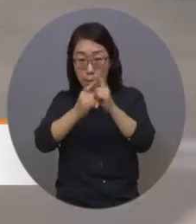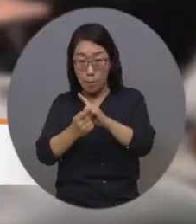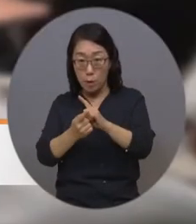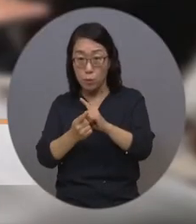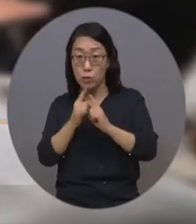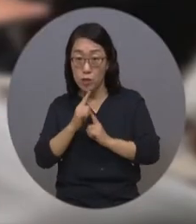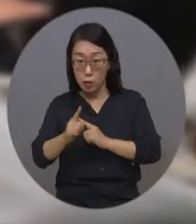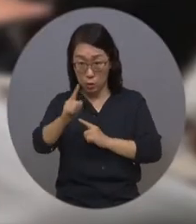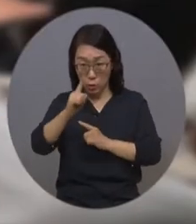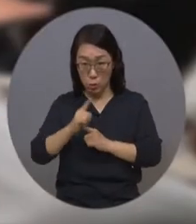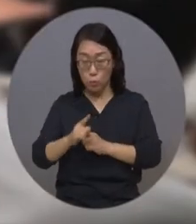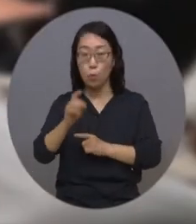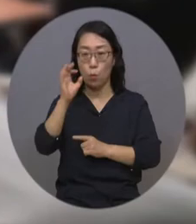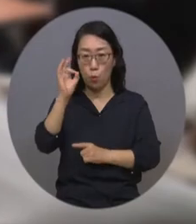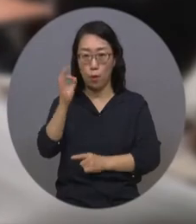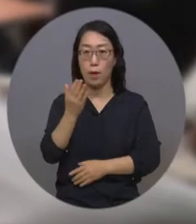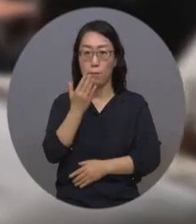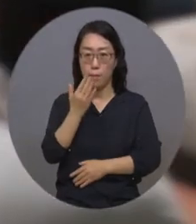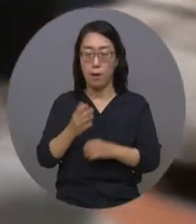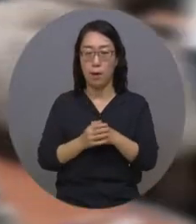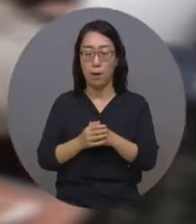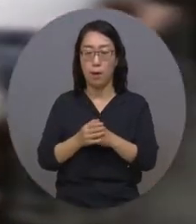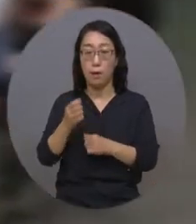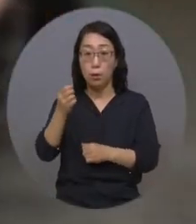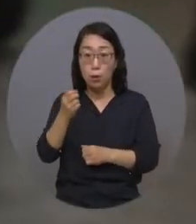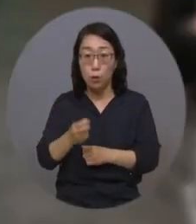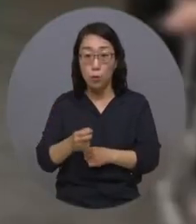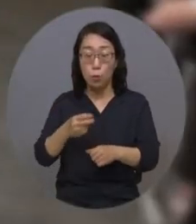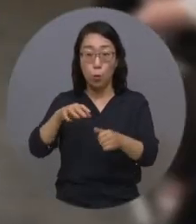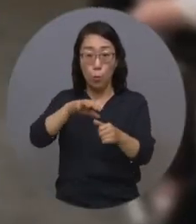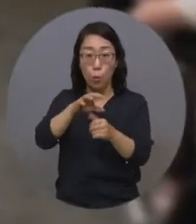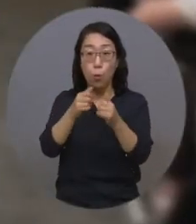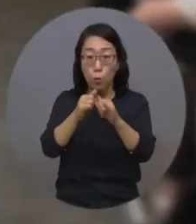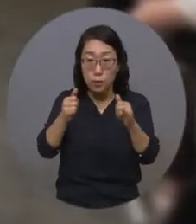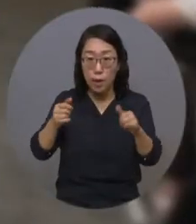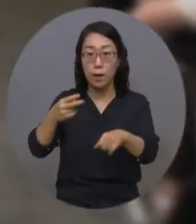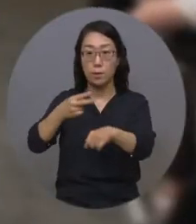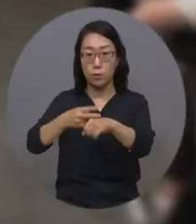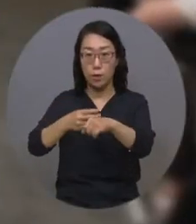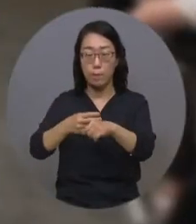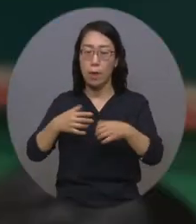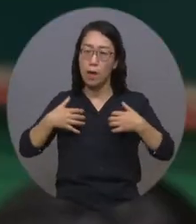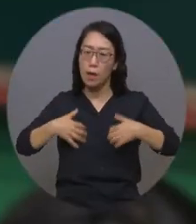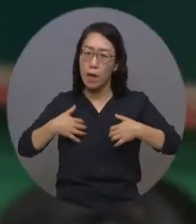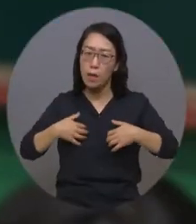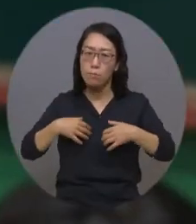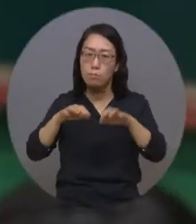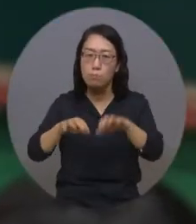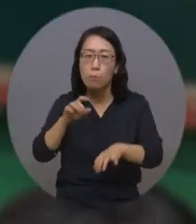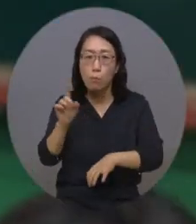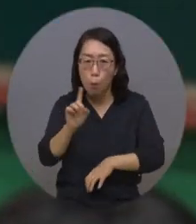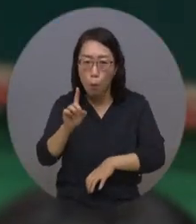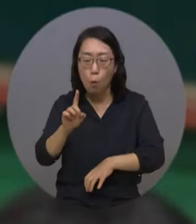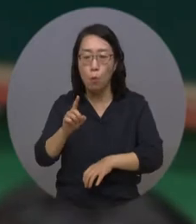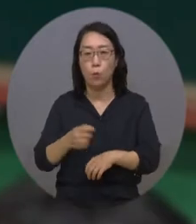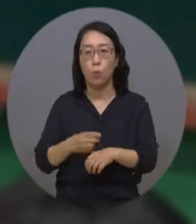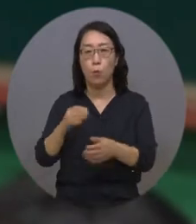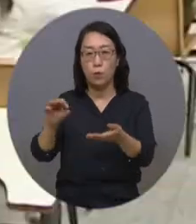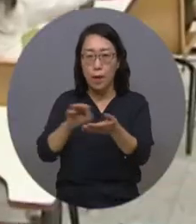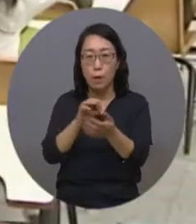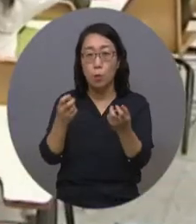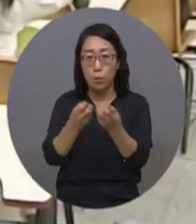방침입니다. 아울러 보호자와 교사를 위한 개임이해도와 개임이용 지도법 교육을